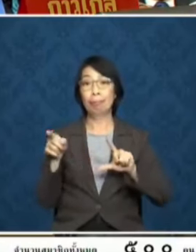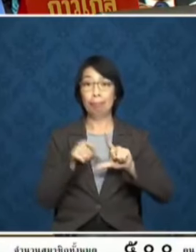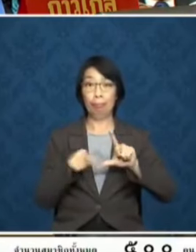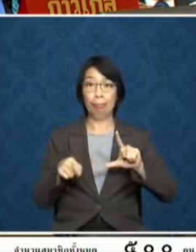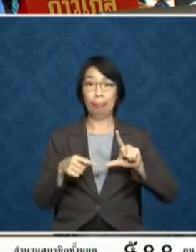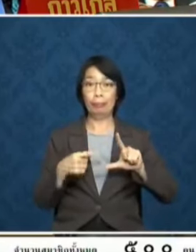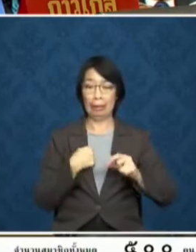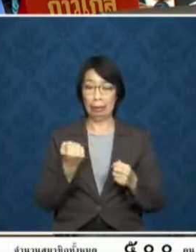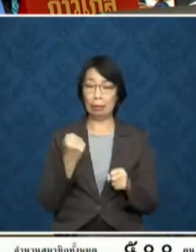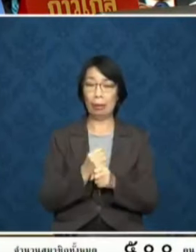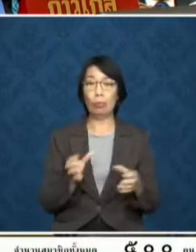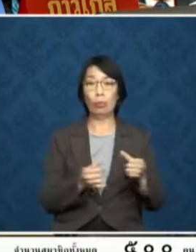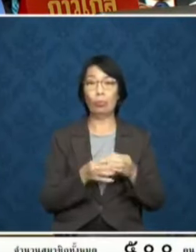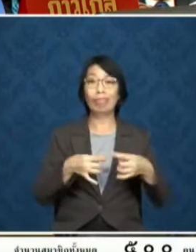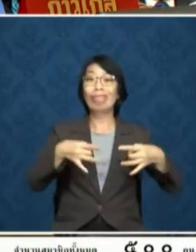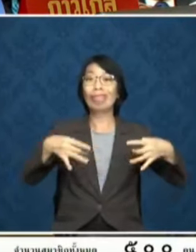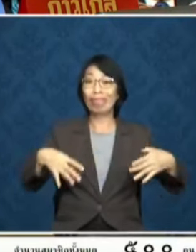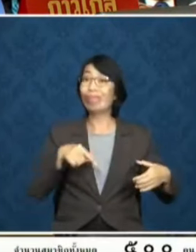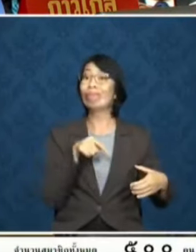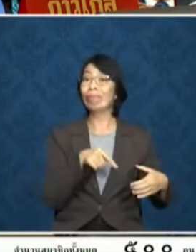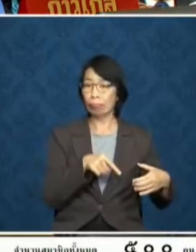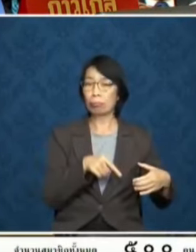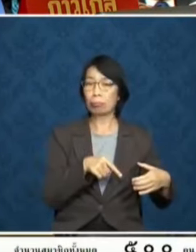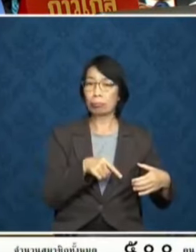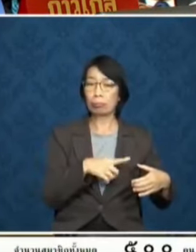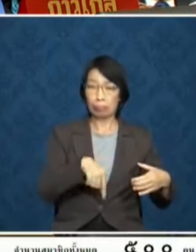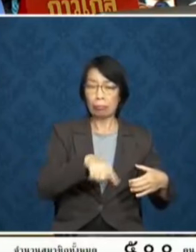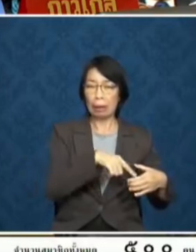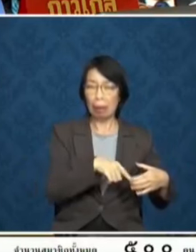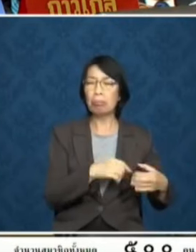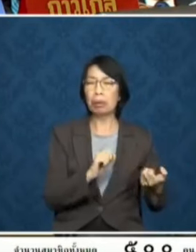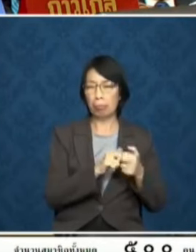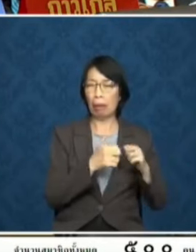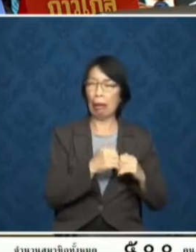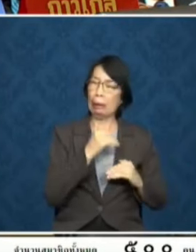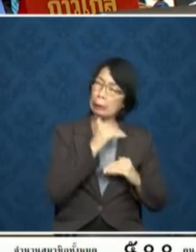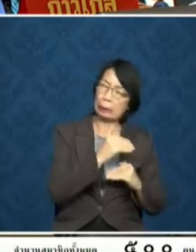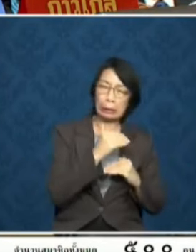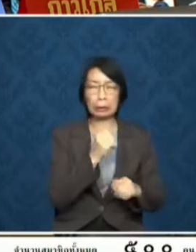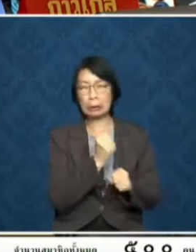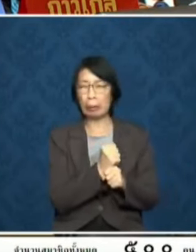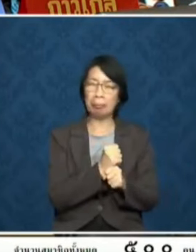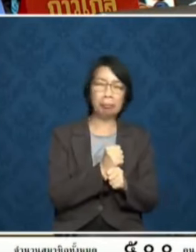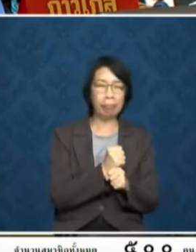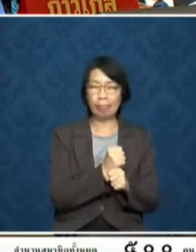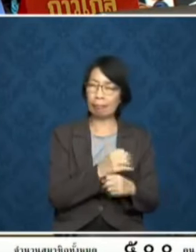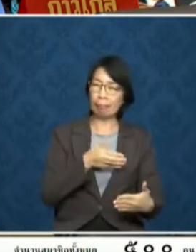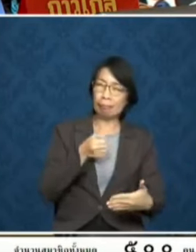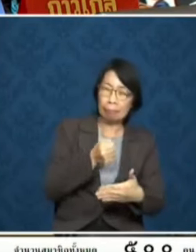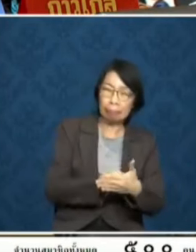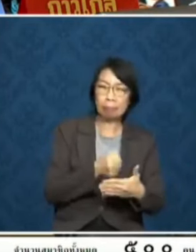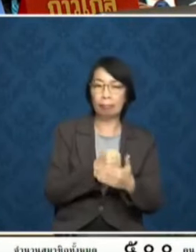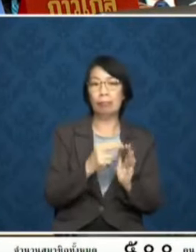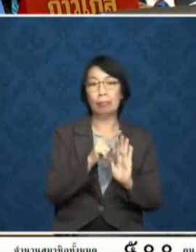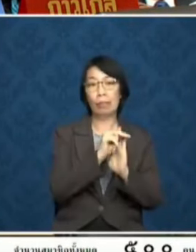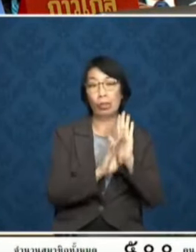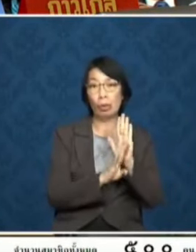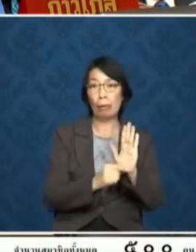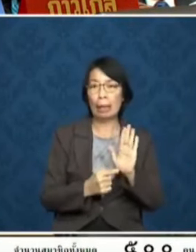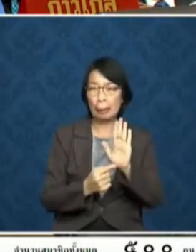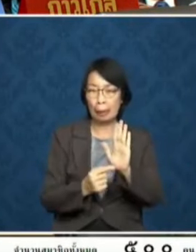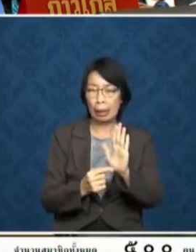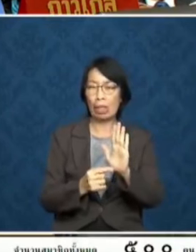เพียงฝ่ายค้านแต่เรามีข้อและเราก็มีข้อจำกัดมากมายค่ะที่ยังไม่สามารถที่จะผลักดันนโยบายปฏิรู